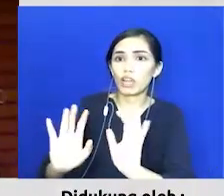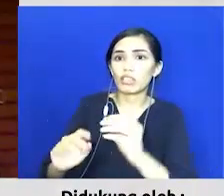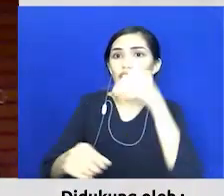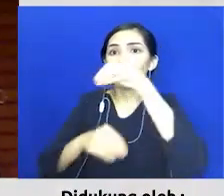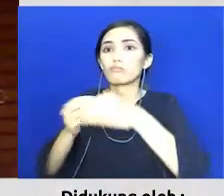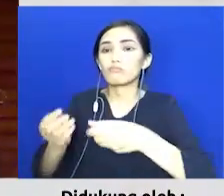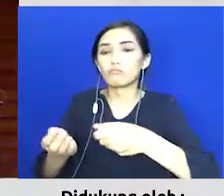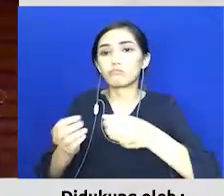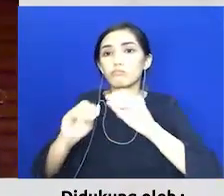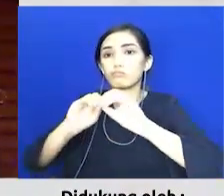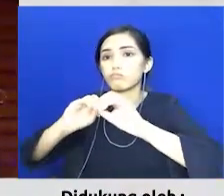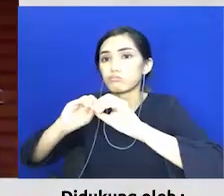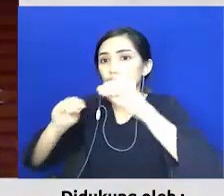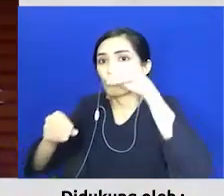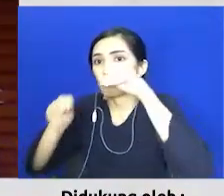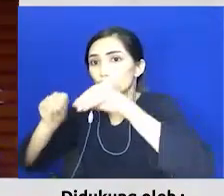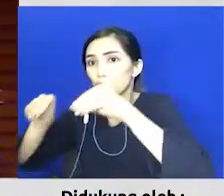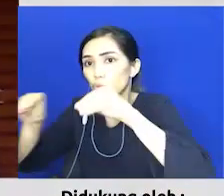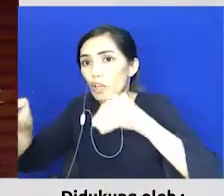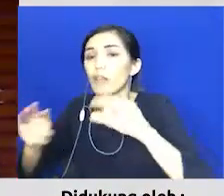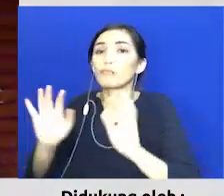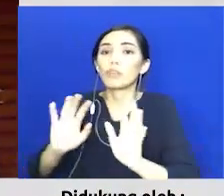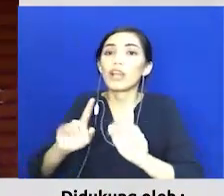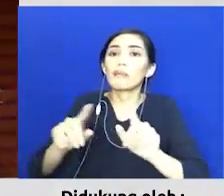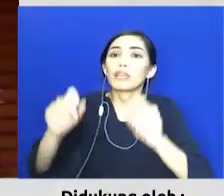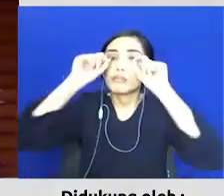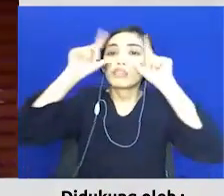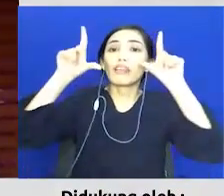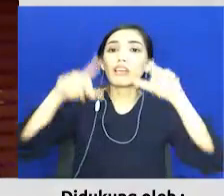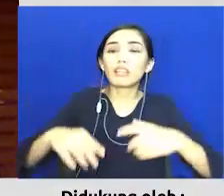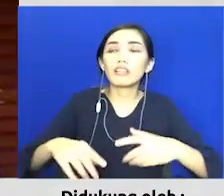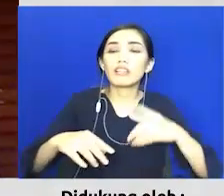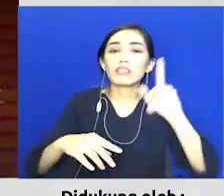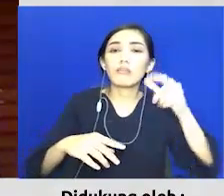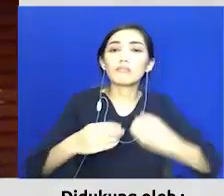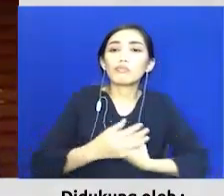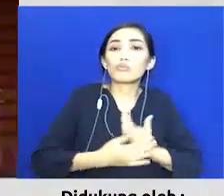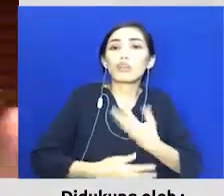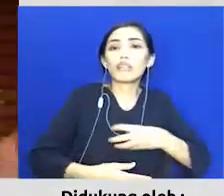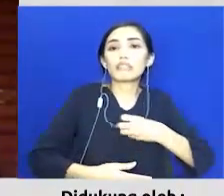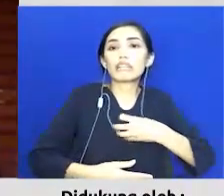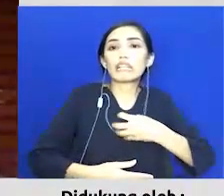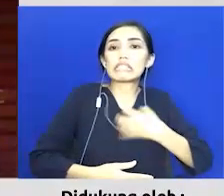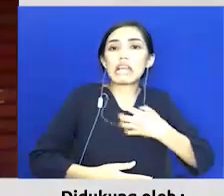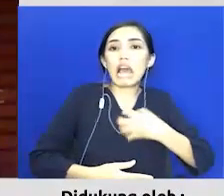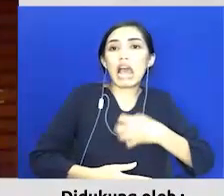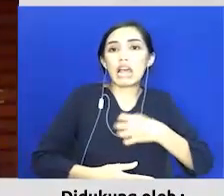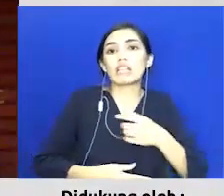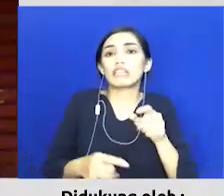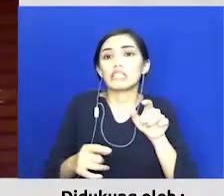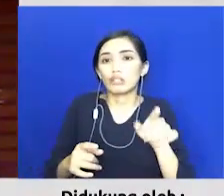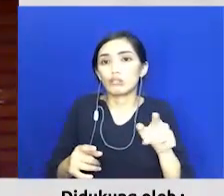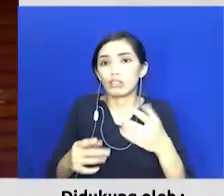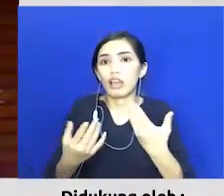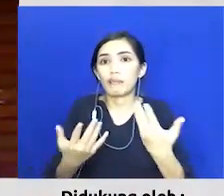Awi, bagaimana Pak Usmar dan kawan-kawan di Pervini terutama itu memobilisasi gitu ya sesama mereka untuk